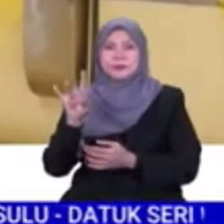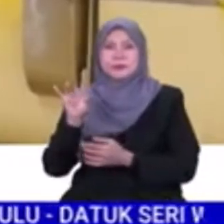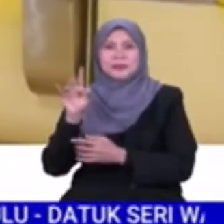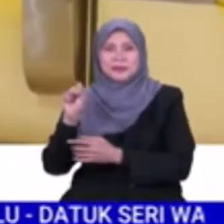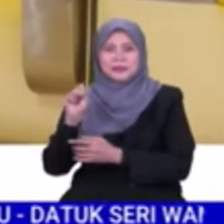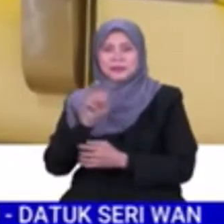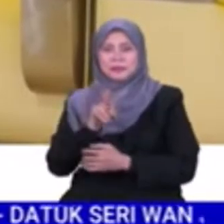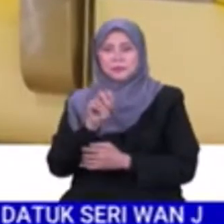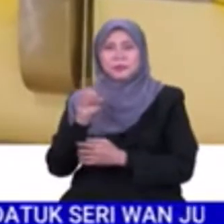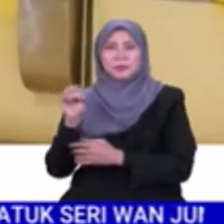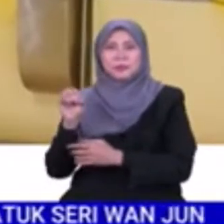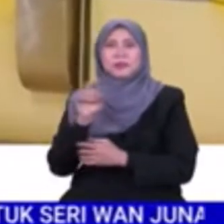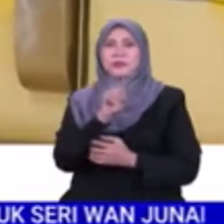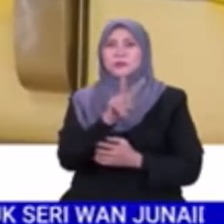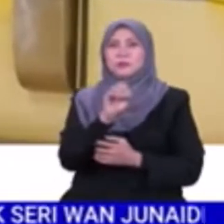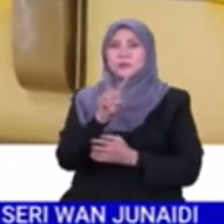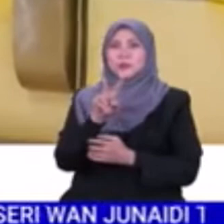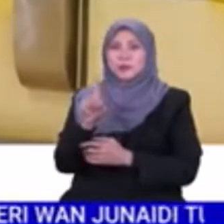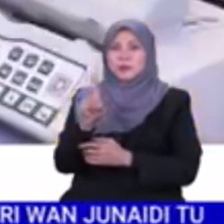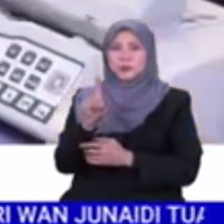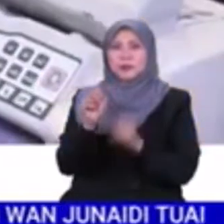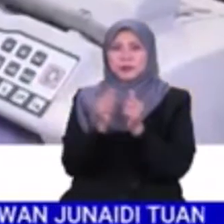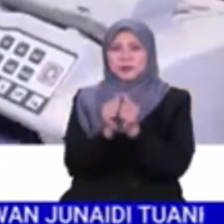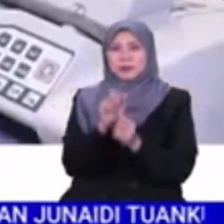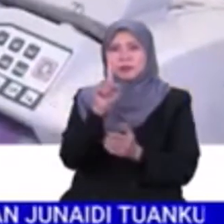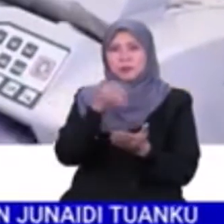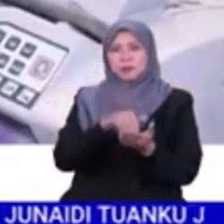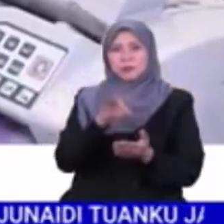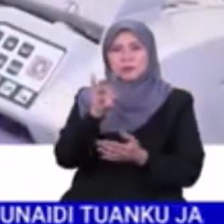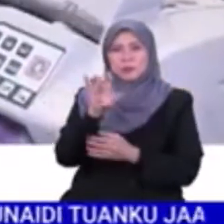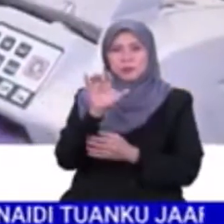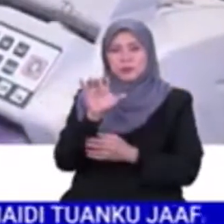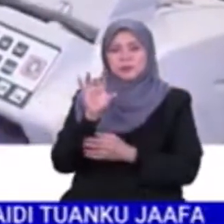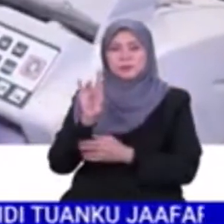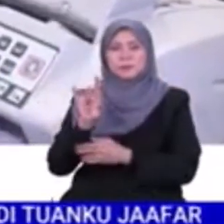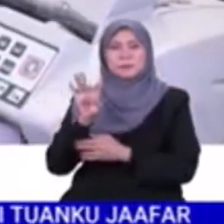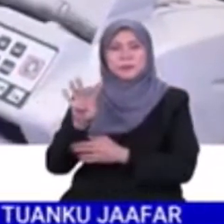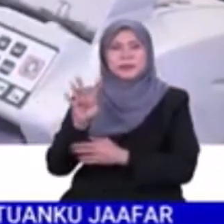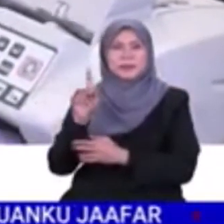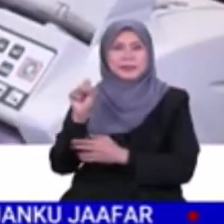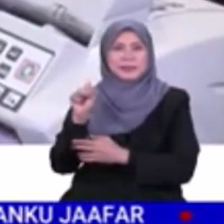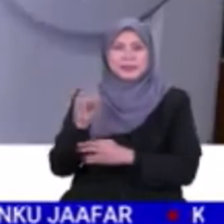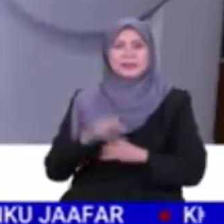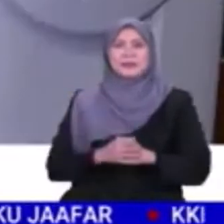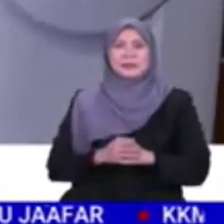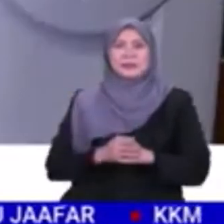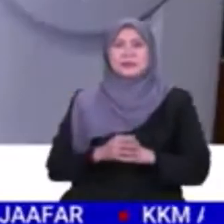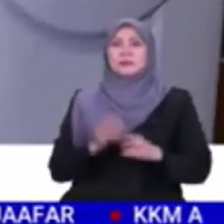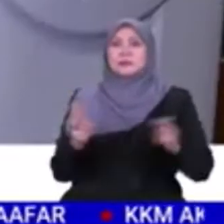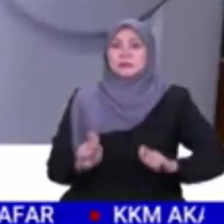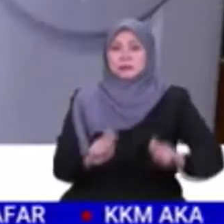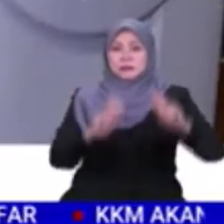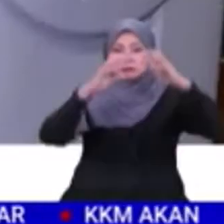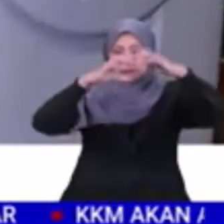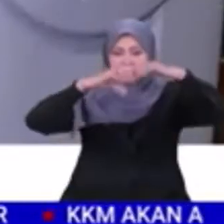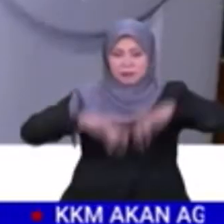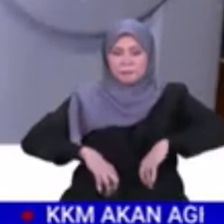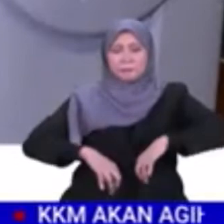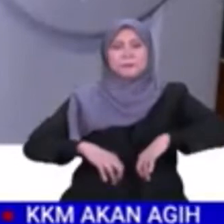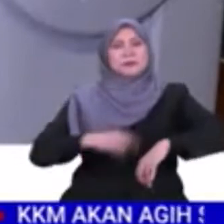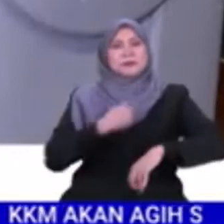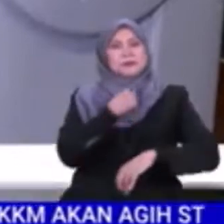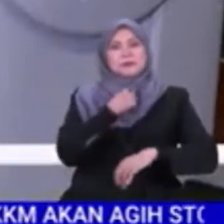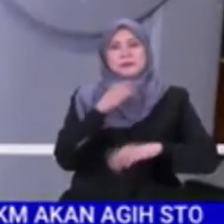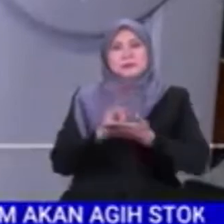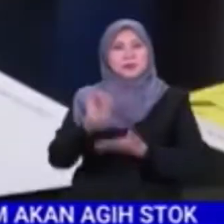2020 dan 2021 pula dengan 1884c tindakan ke bank merupakan jalan terakhir